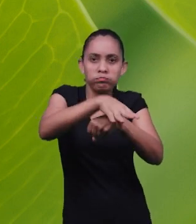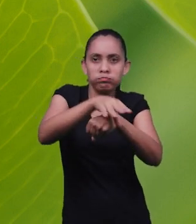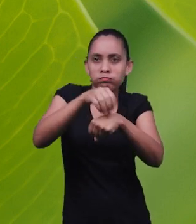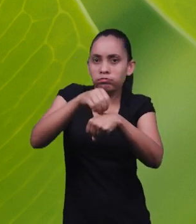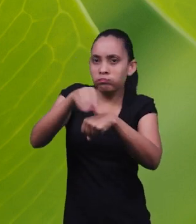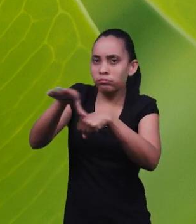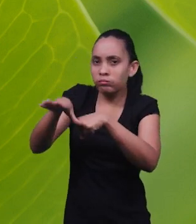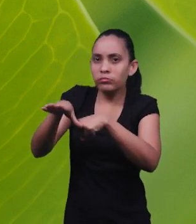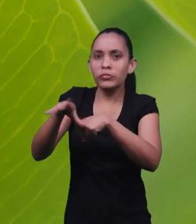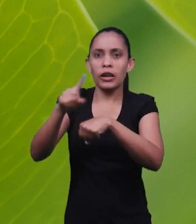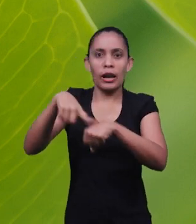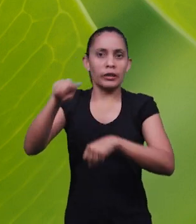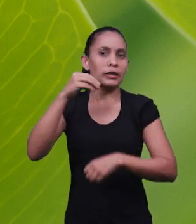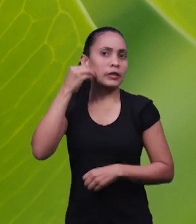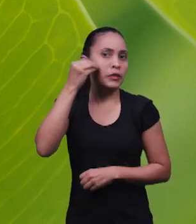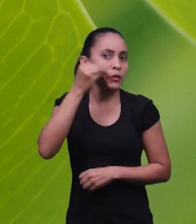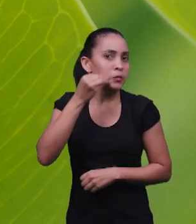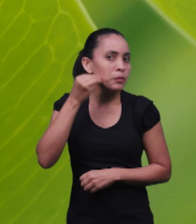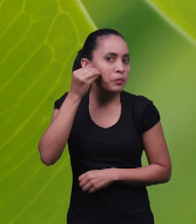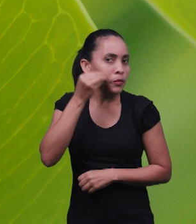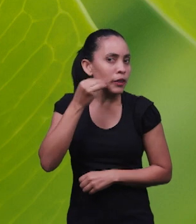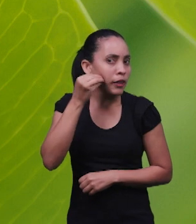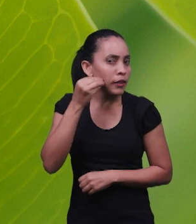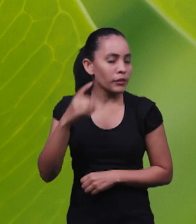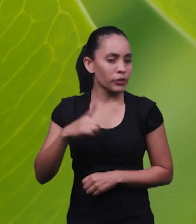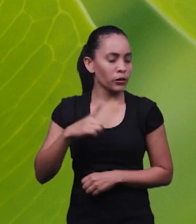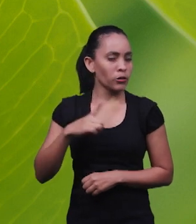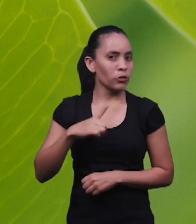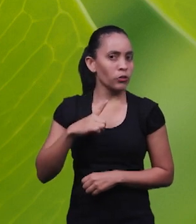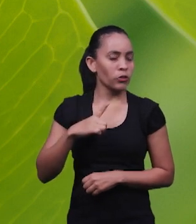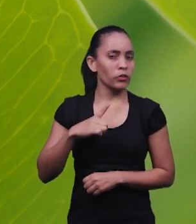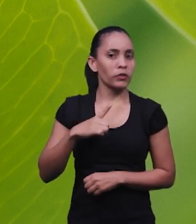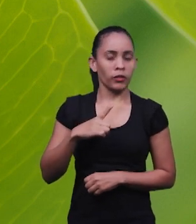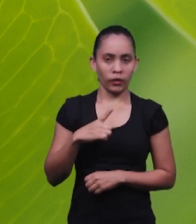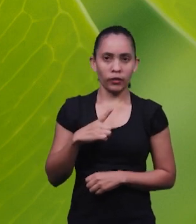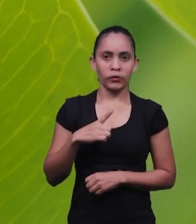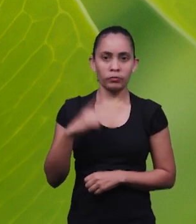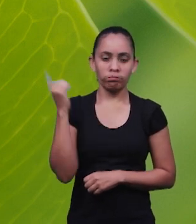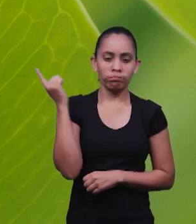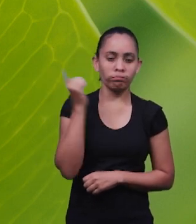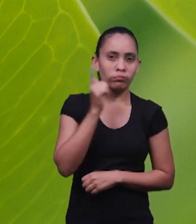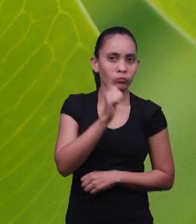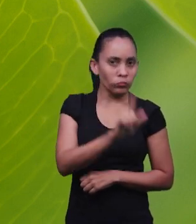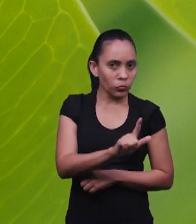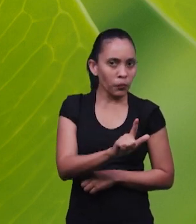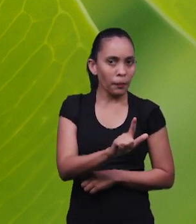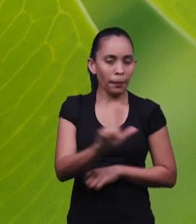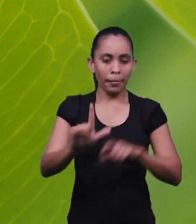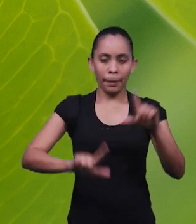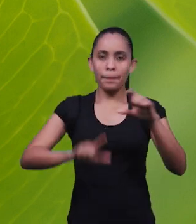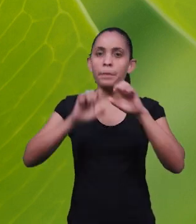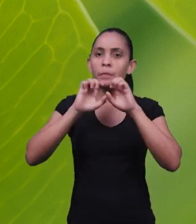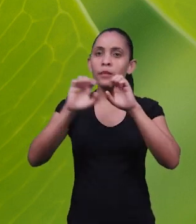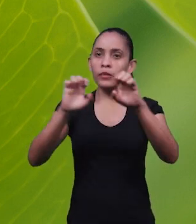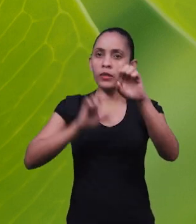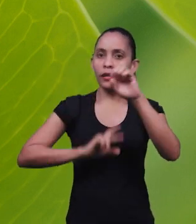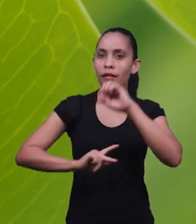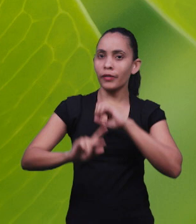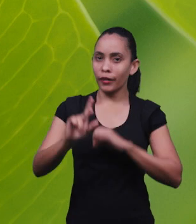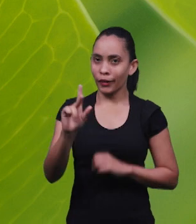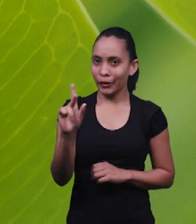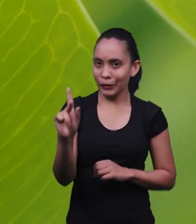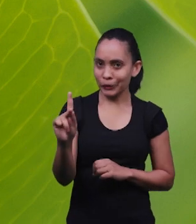et sœurs les bénédictions qui nous ont touchés à travers la formation en